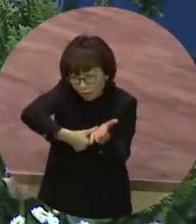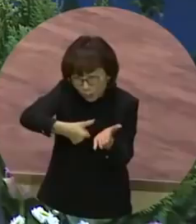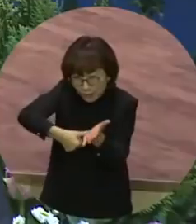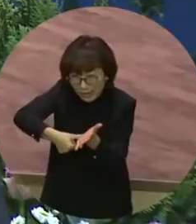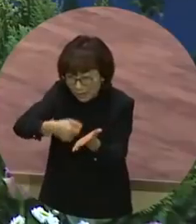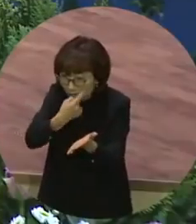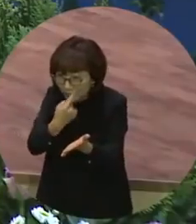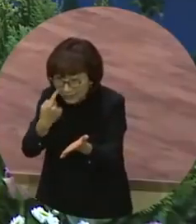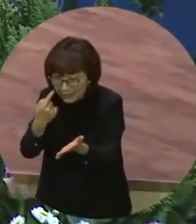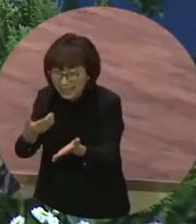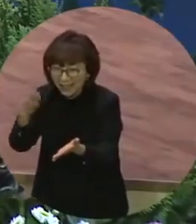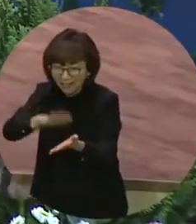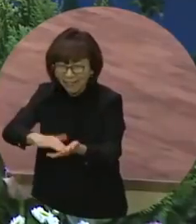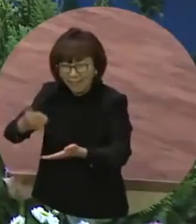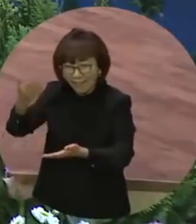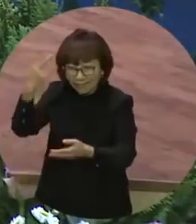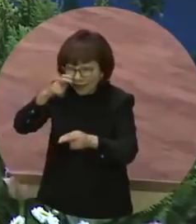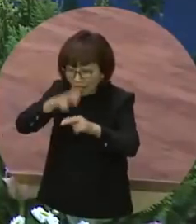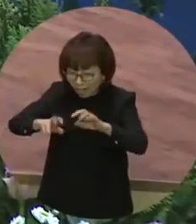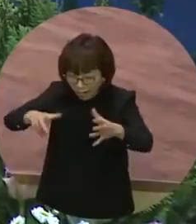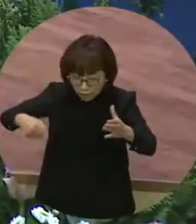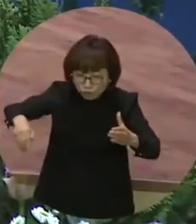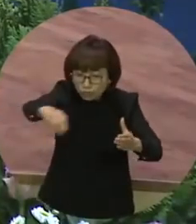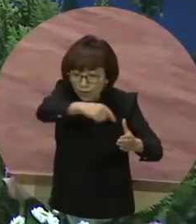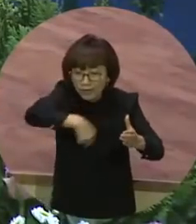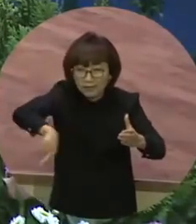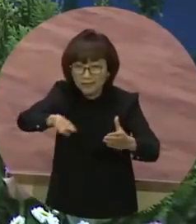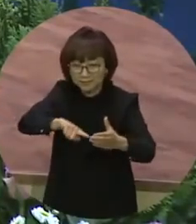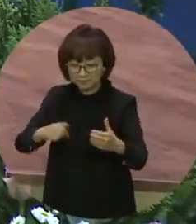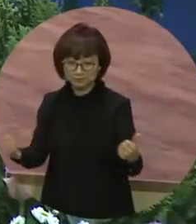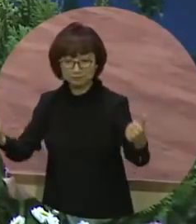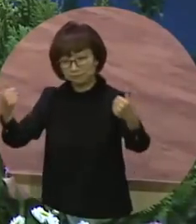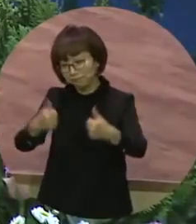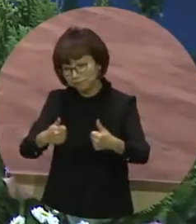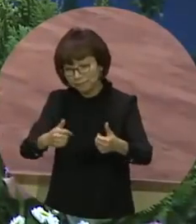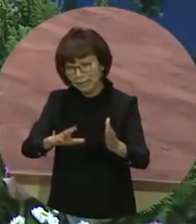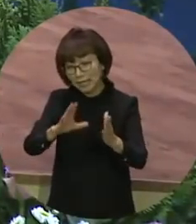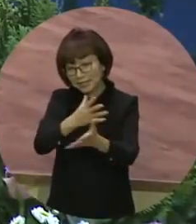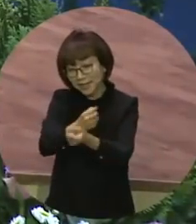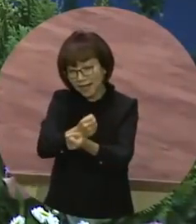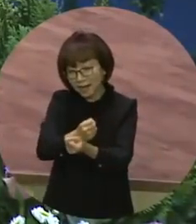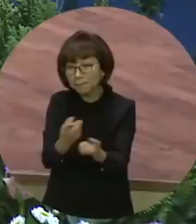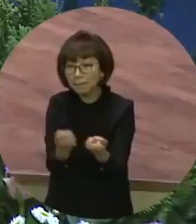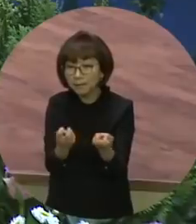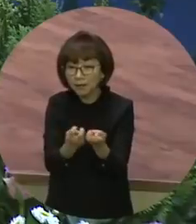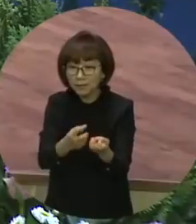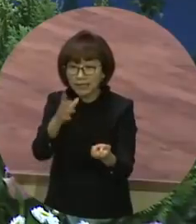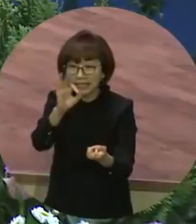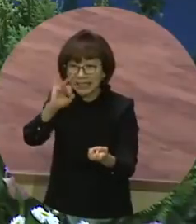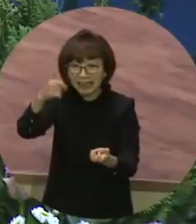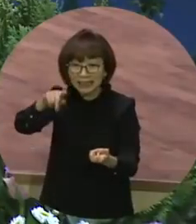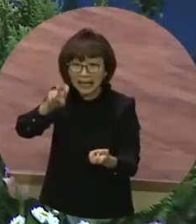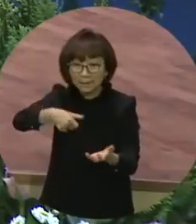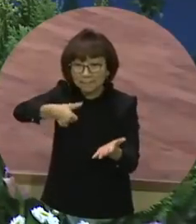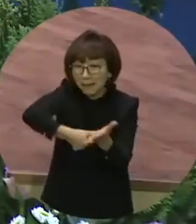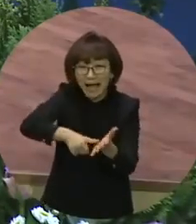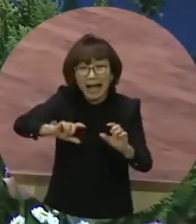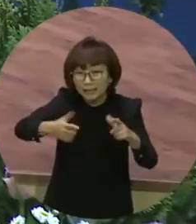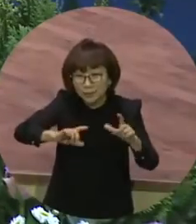하면 둘이 딱 계약을 할 때 이 짐승을 잡습니다. 짐승을 딱 쥐어가지고 반을 딱